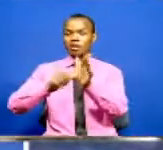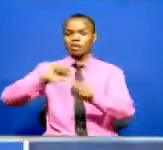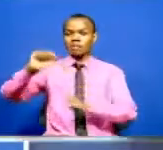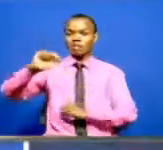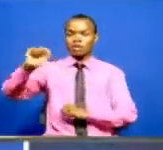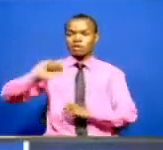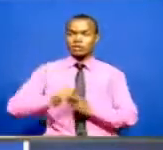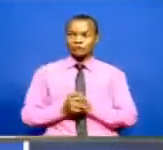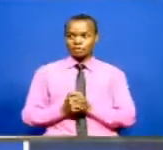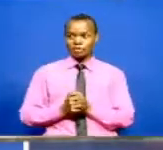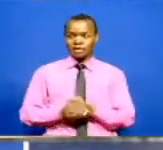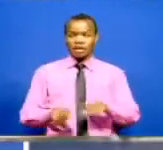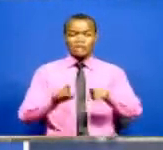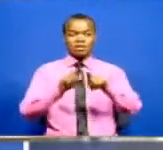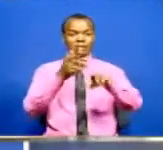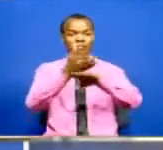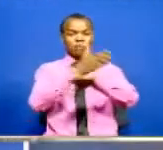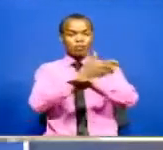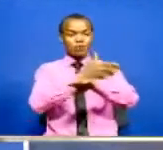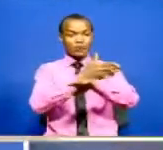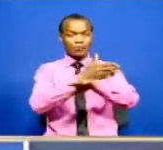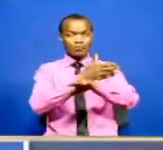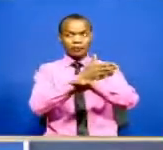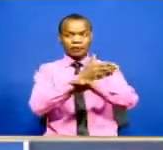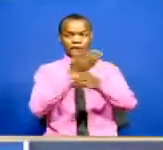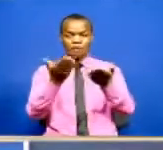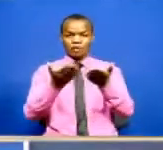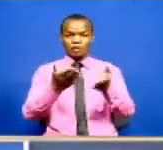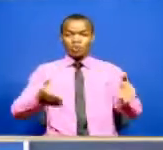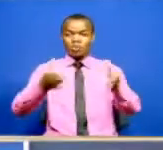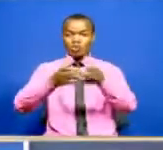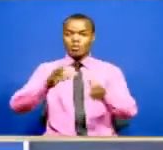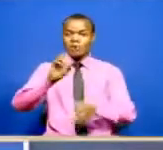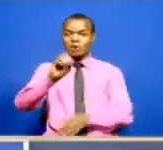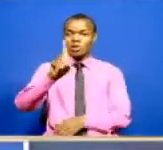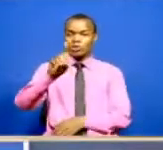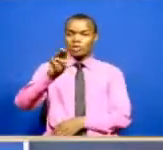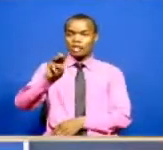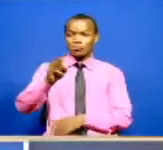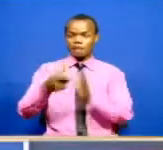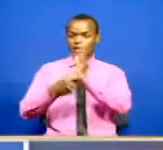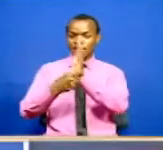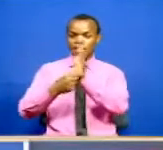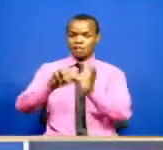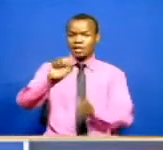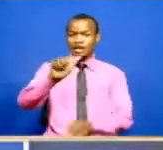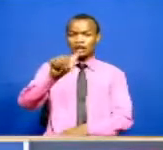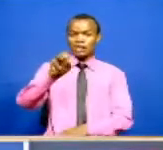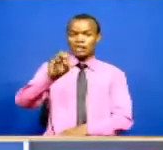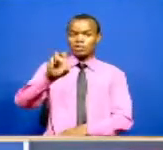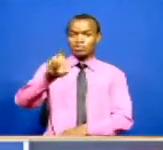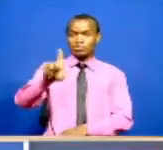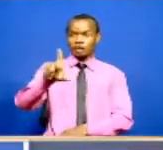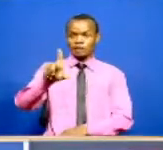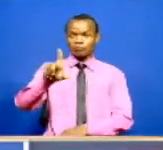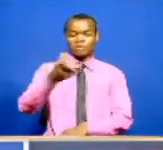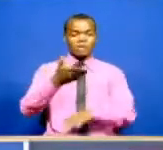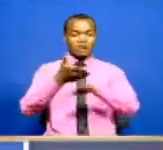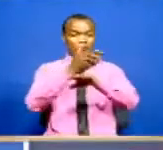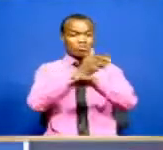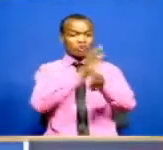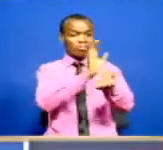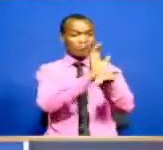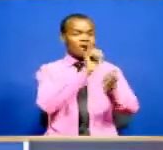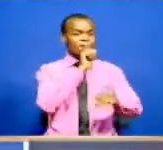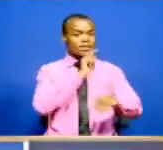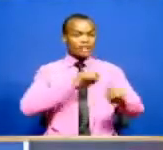yake. Aliyekuwa mwenyekiti wa tawi la Kisii la chama cha ODM Samuel Omwando awali alikamatwa na kuzuiliwa katika